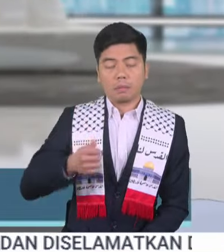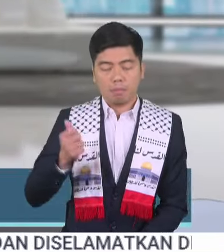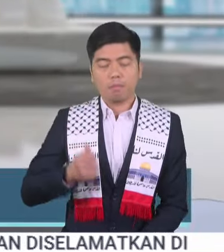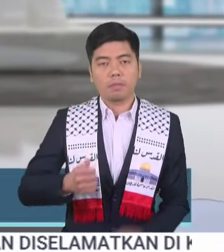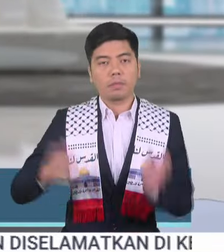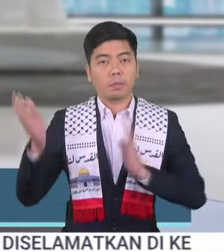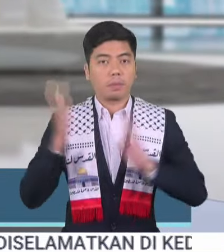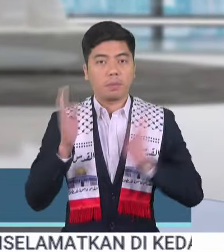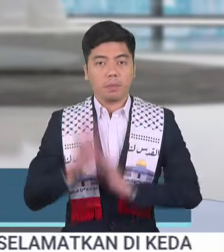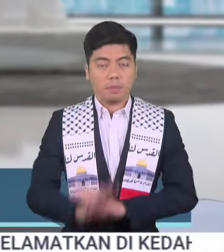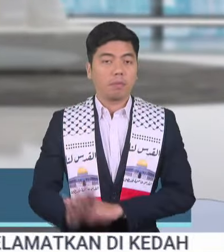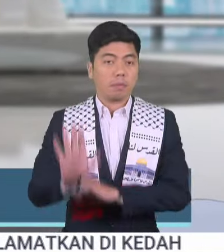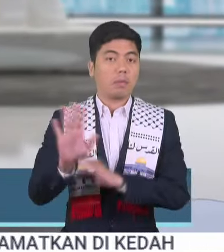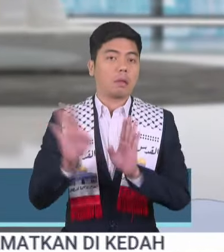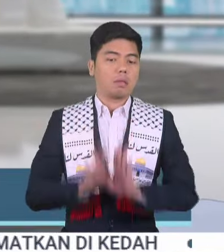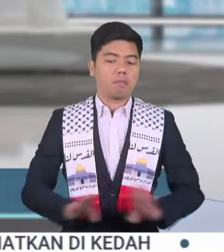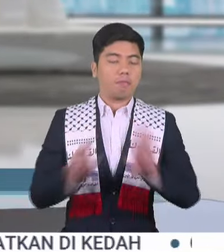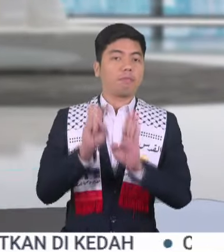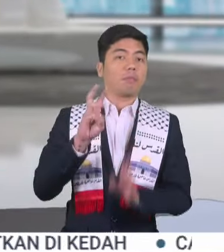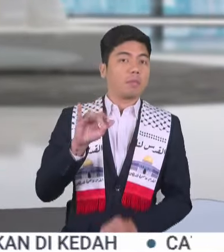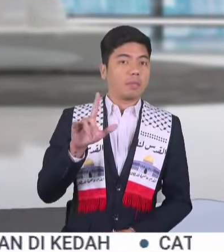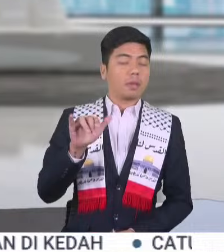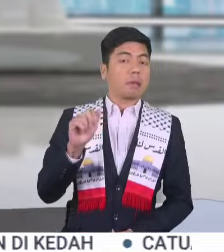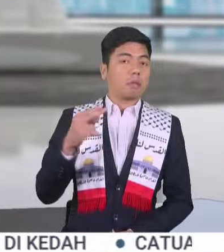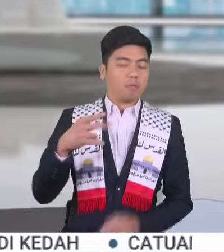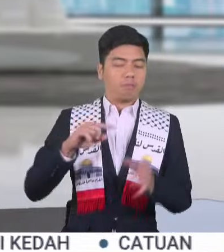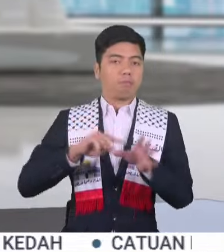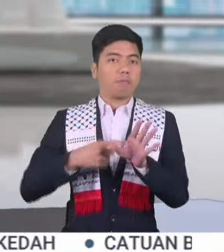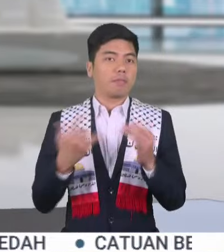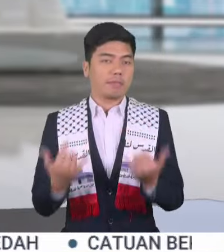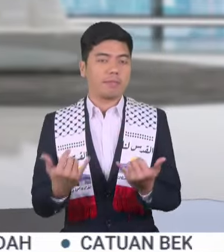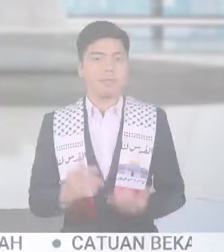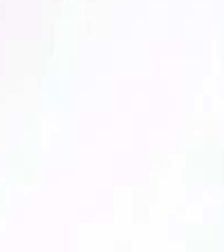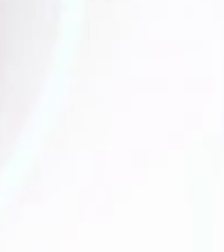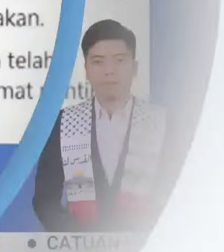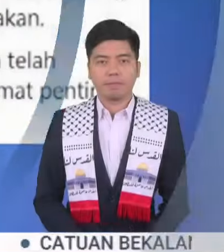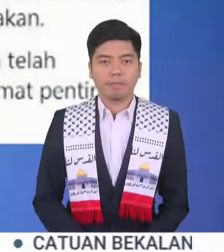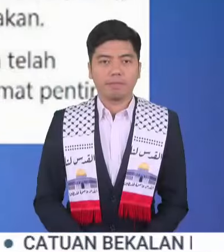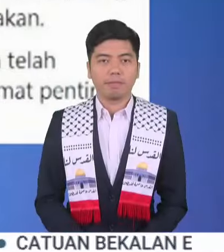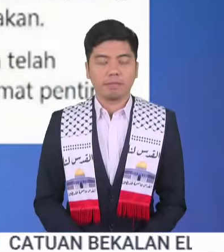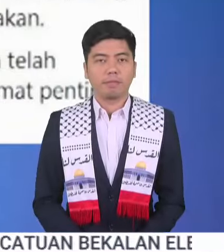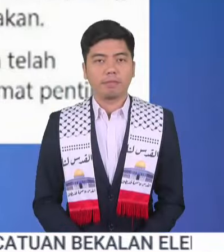Assalamualaikum, salam Malaysia Medani. Berita wilayah dimulakan dengan rangkuman laporan utama.